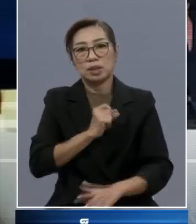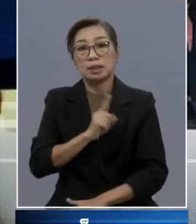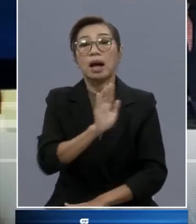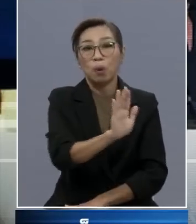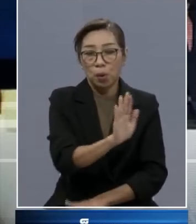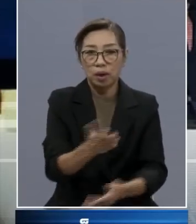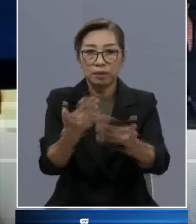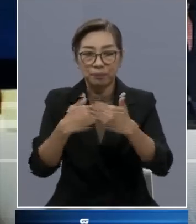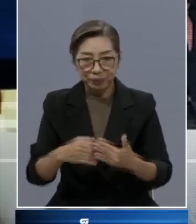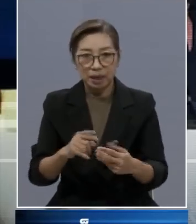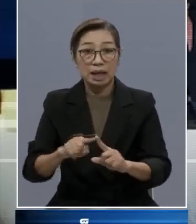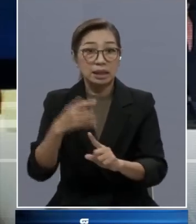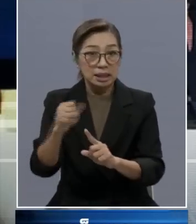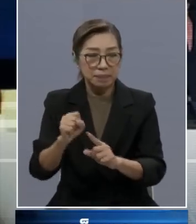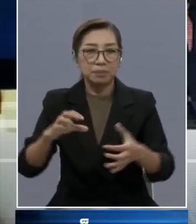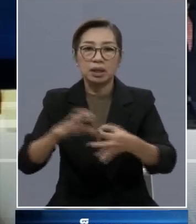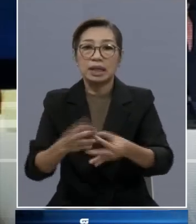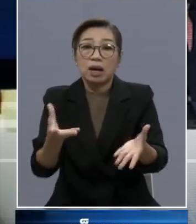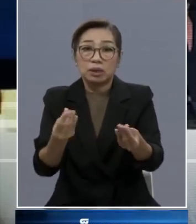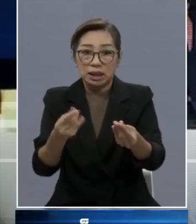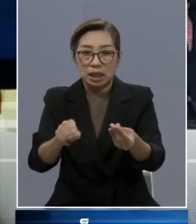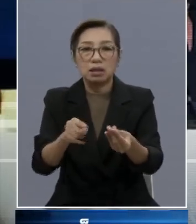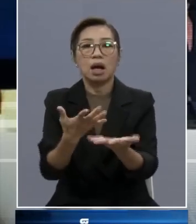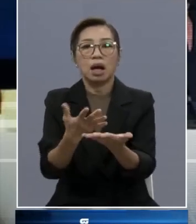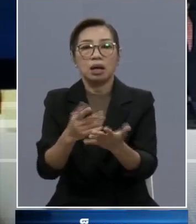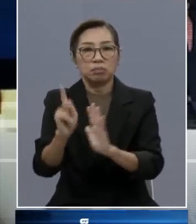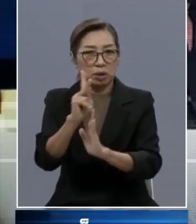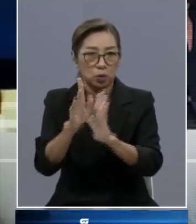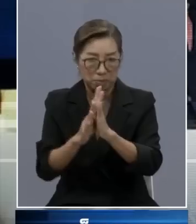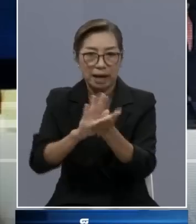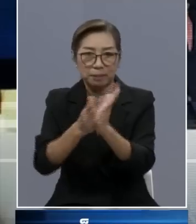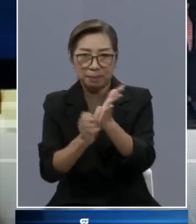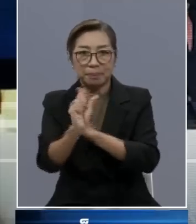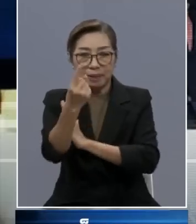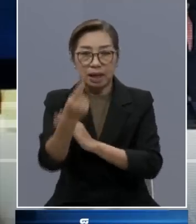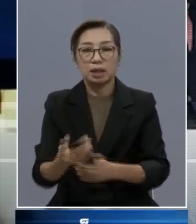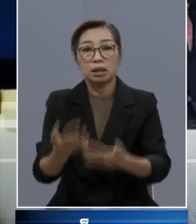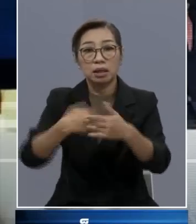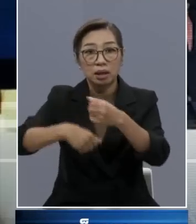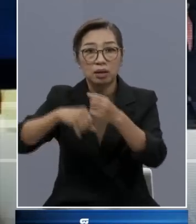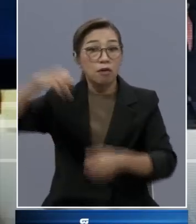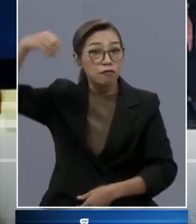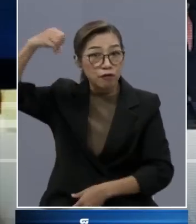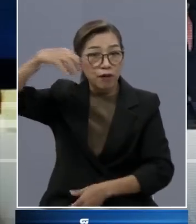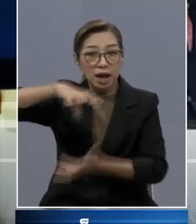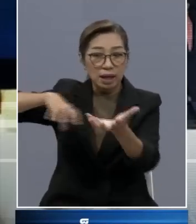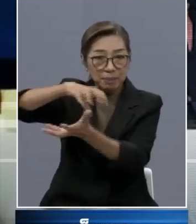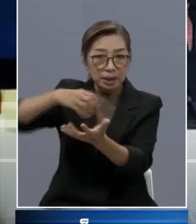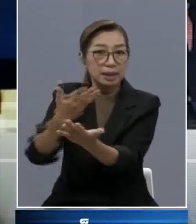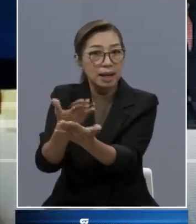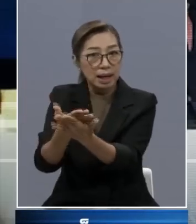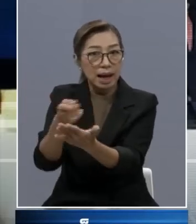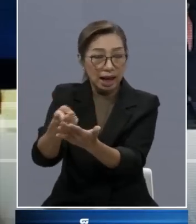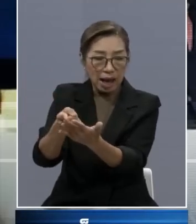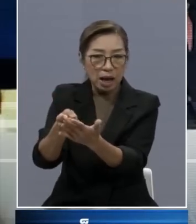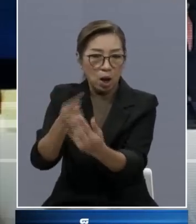รูปที่ดินทั้งระบบผลักดันกฎหมายปฏิรูปที่ดินเรื่องที่12ครับปรับปรุงโครงสร้างการผลิตไฟฟ้าการคำนวณราคาที่เห